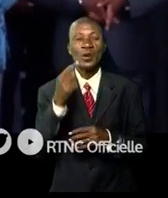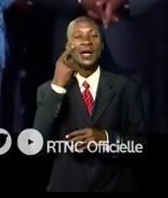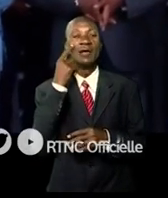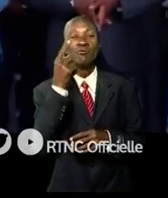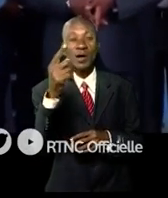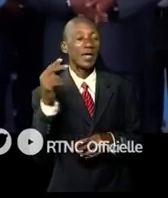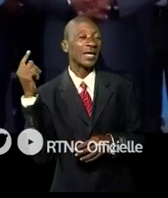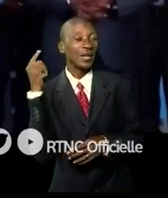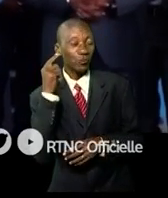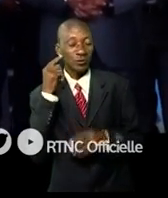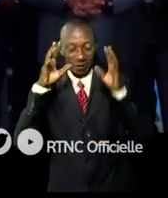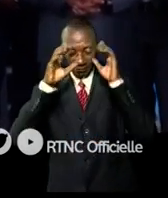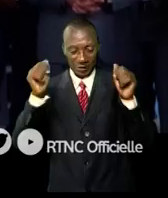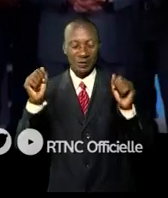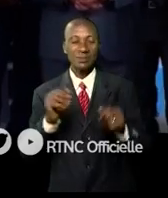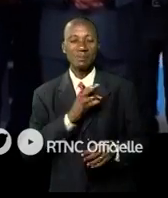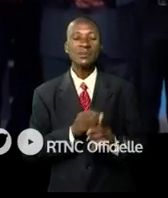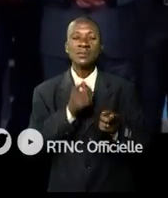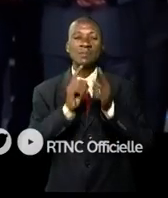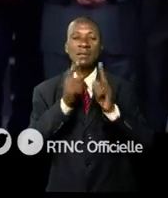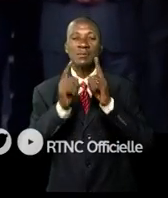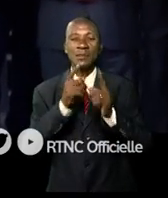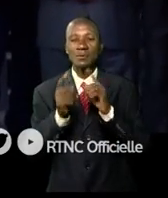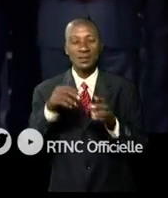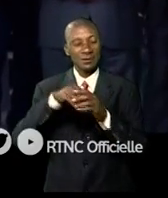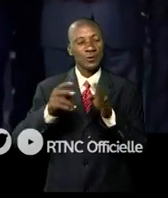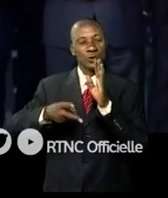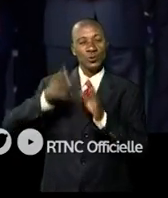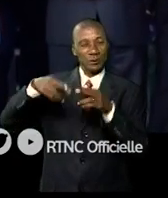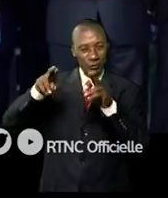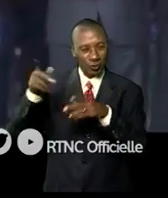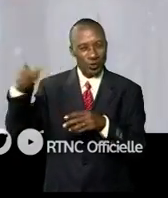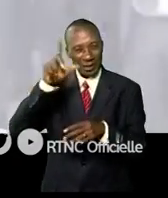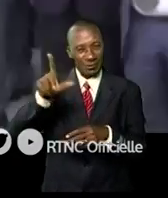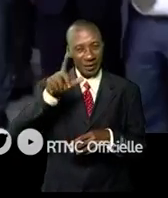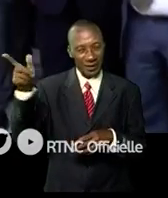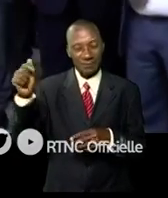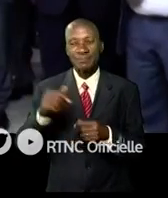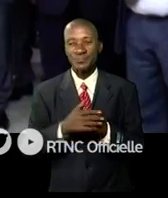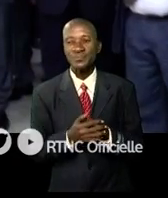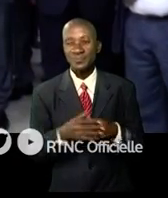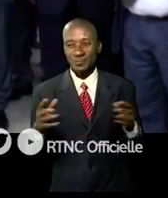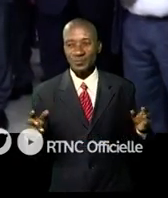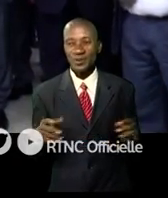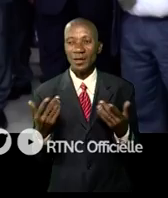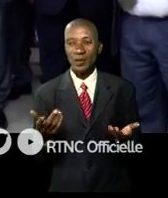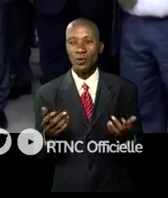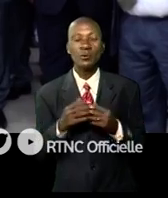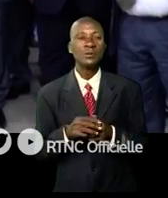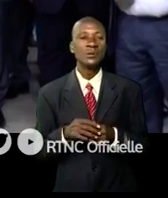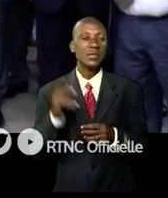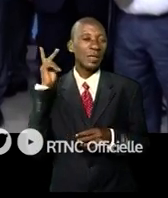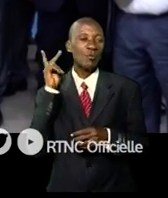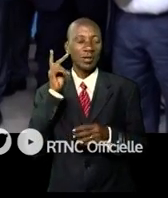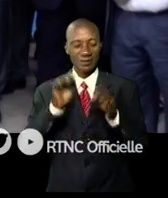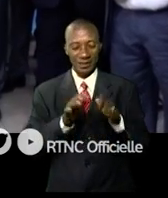contrat partenariat public-privé ici au SENAPI. Sur ordre du chef de l'État,